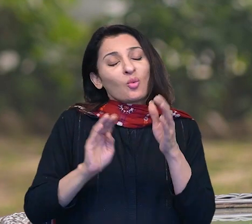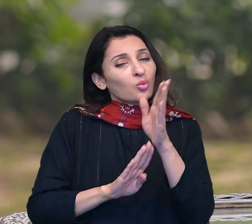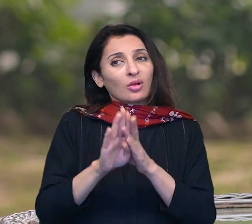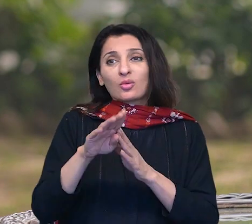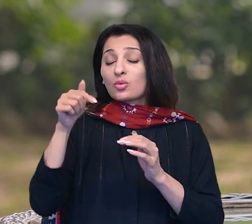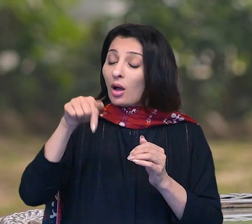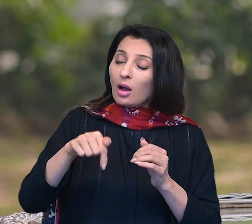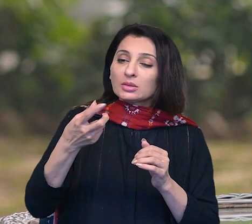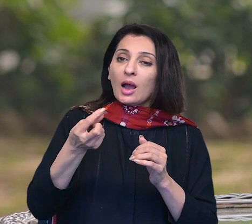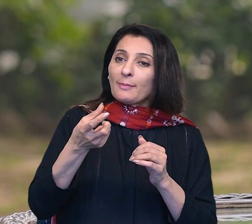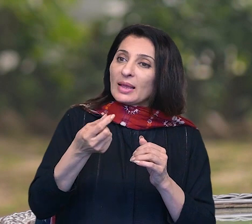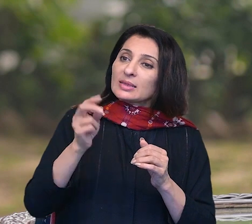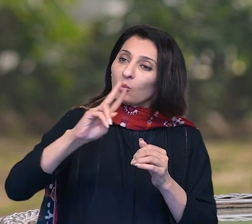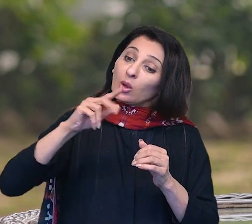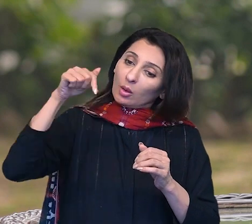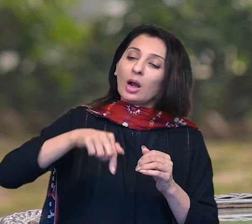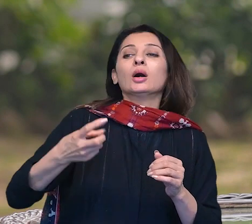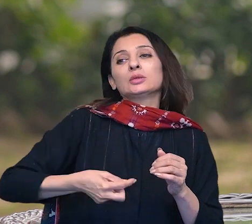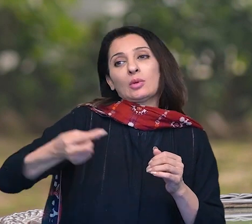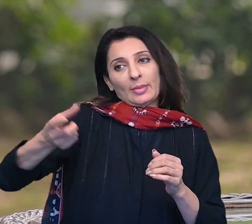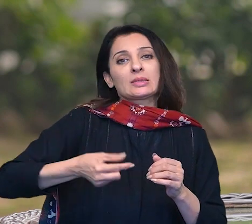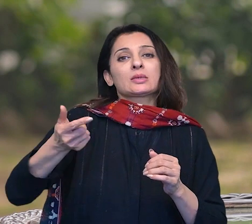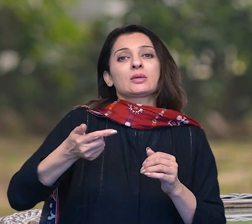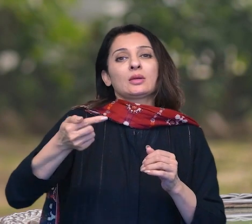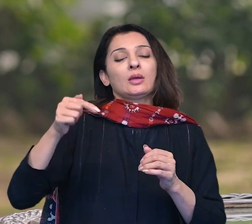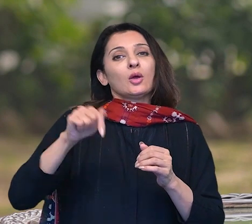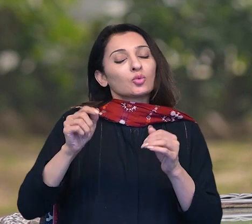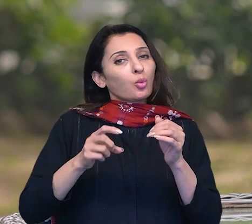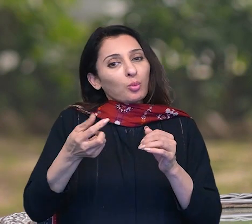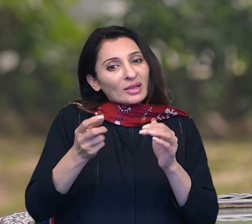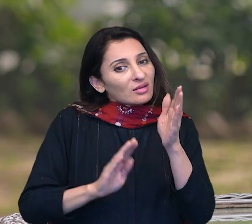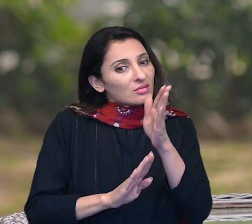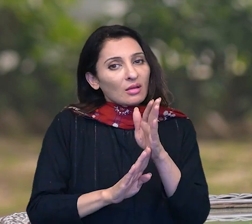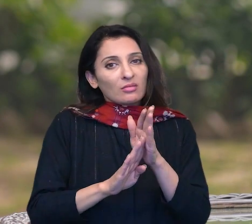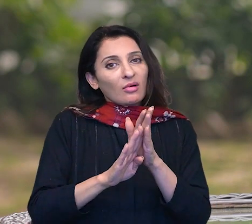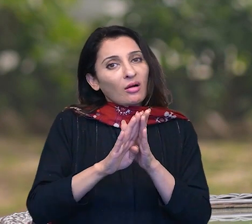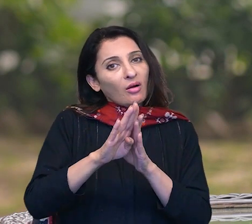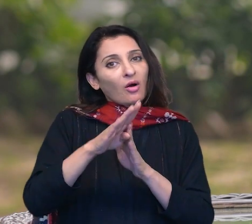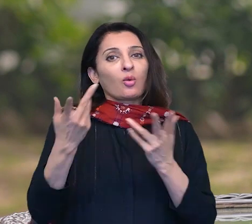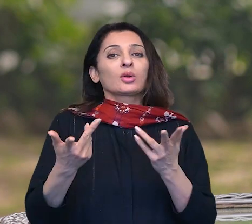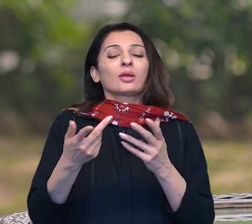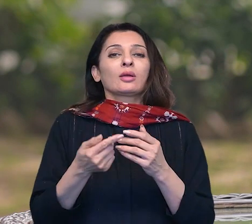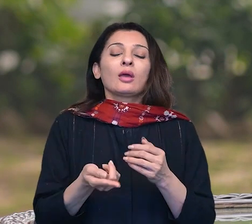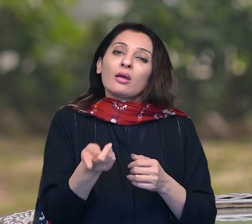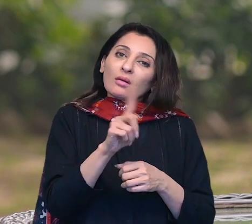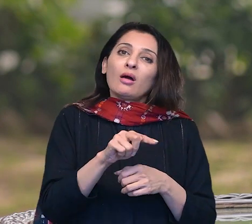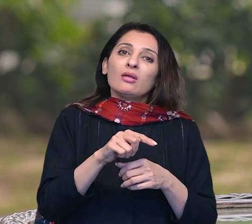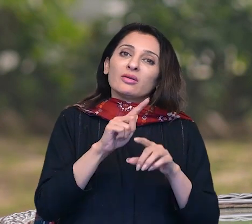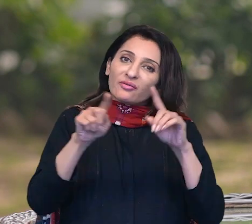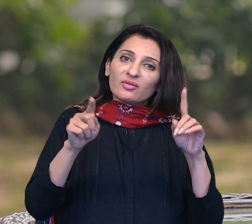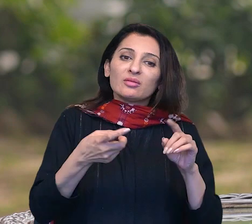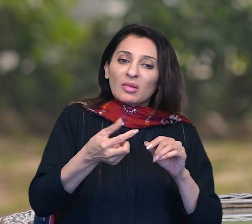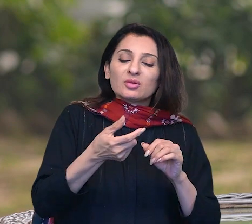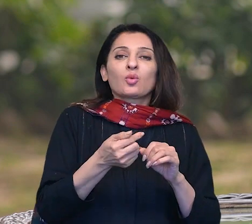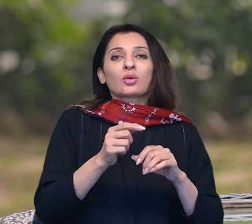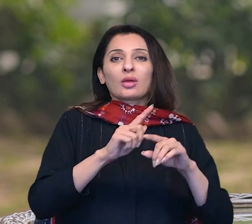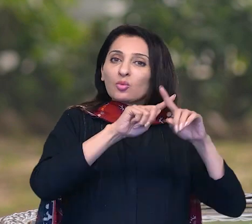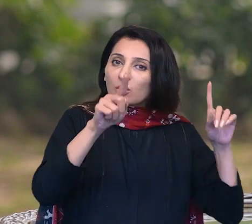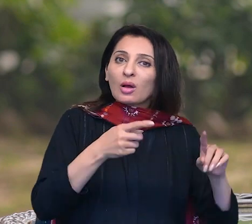अब जो है वो कॉस्ट इतनी ज़्यादा बढ़ रही है. कल कोई और रेट्स होंगे, परसों कोई और रेट्स होंगे.